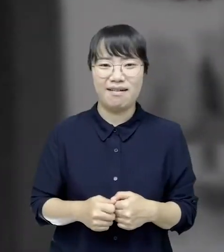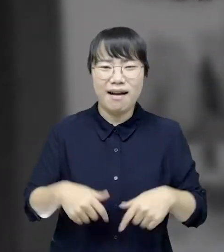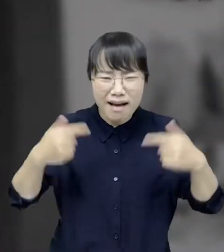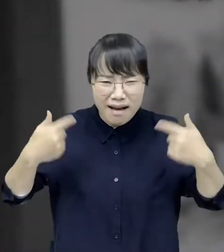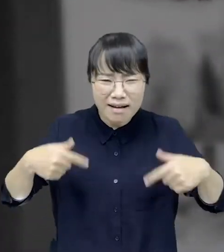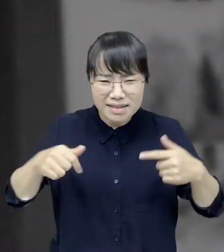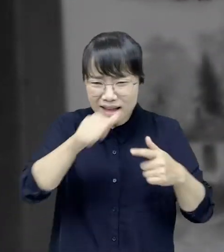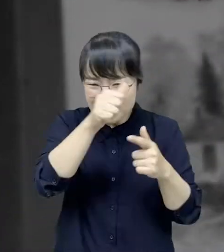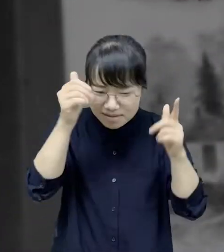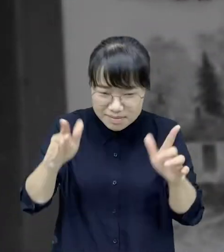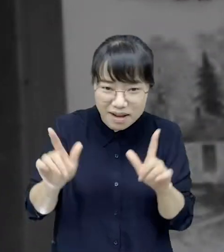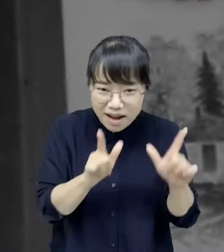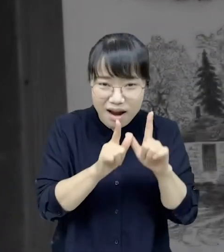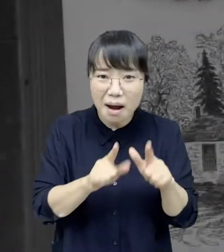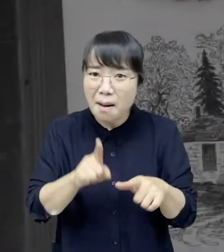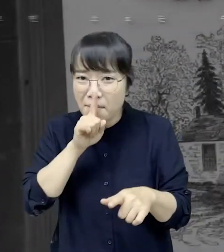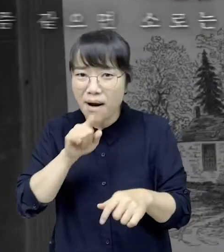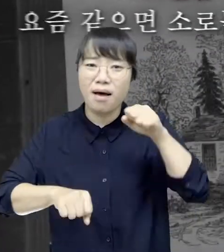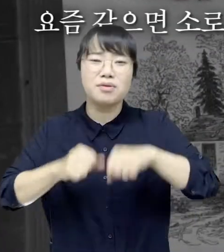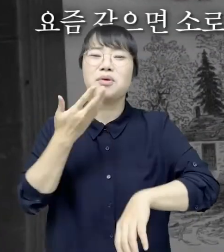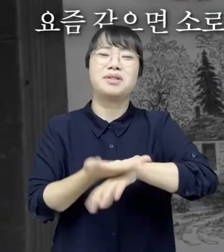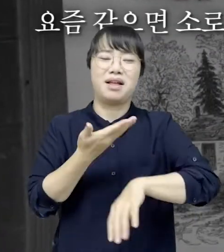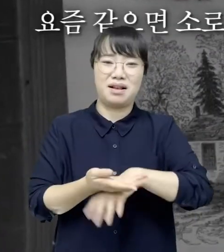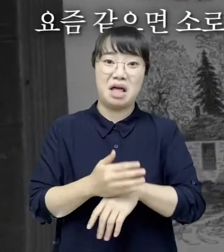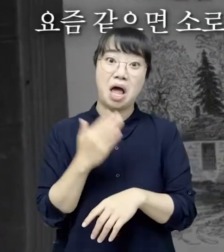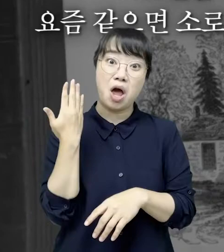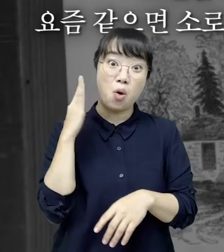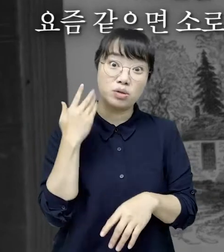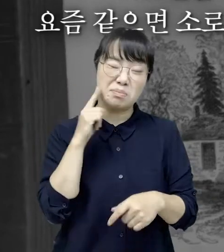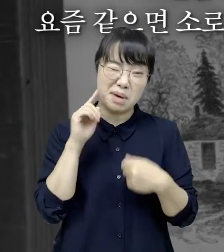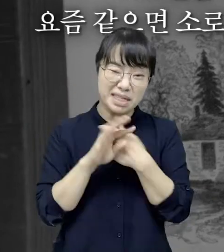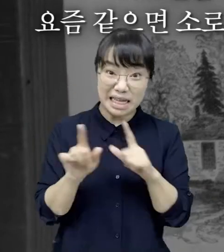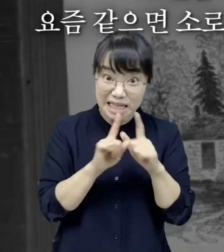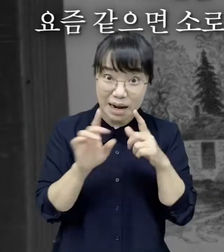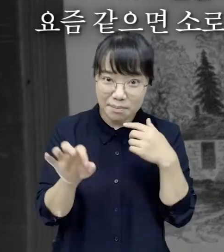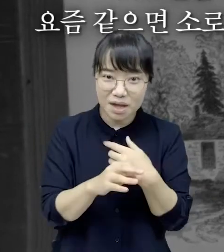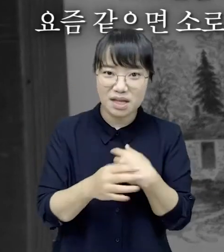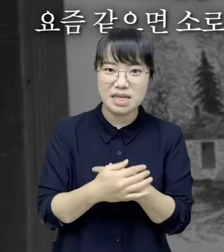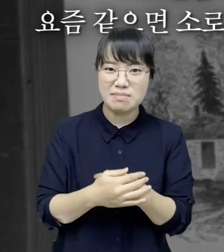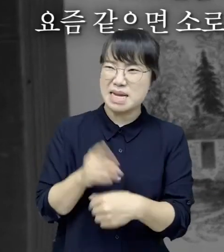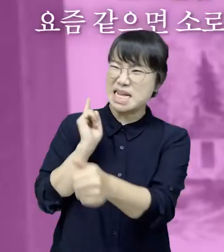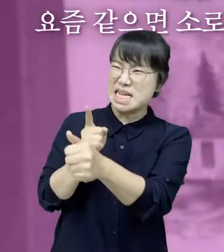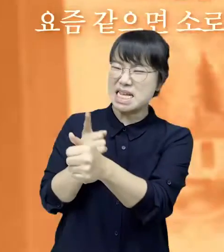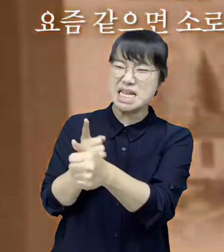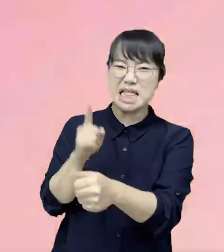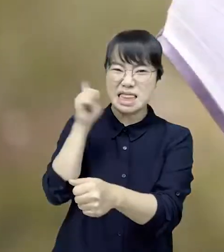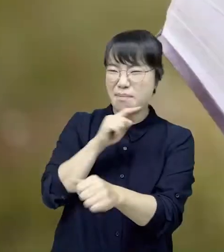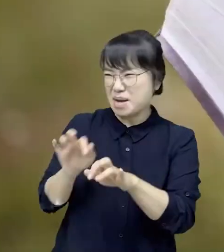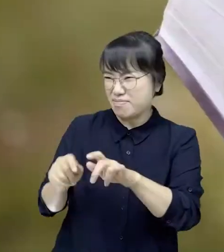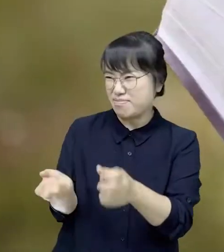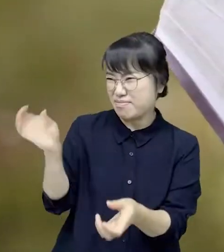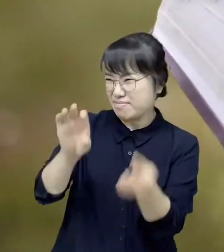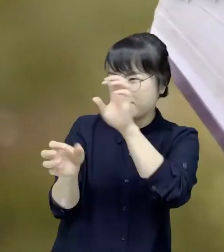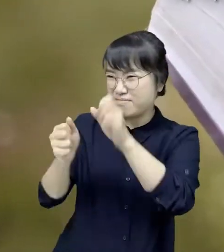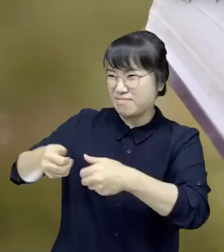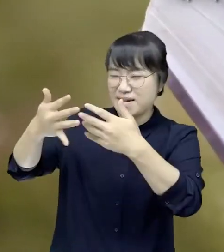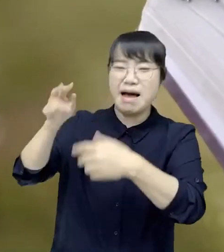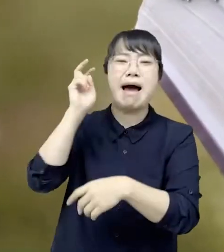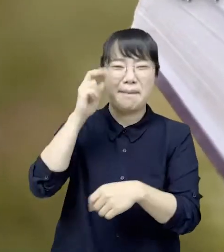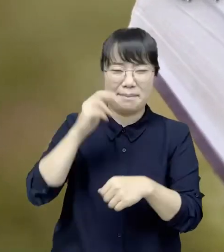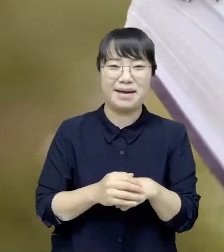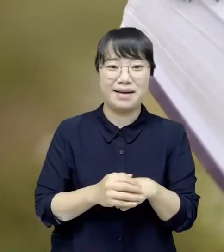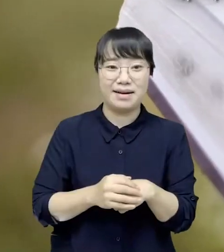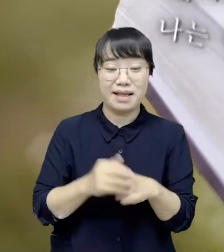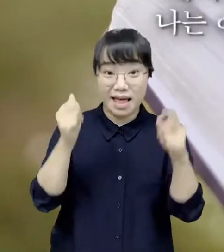그만큼 그의 삶은 글과 때로 모순되었다. 요즘 같으면 소로는 수많은 악플을 받는 사람이었을 것이다. 대학생 때